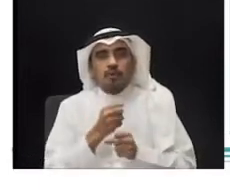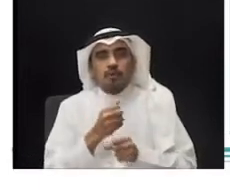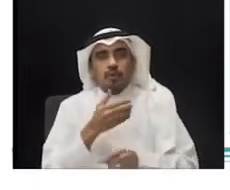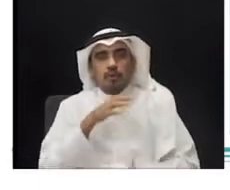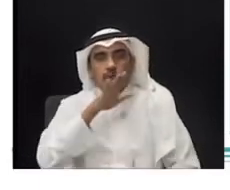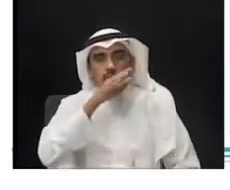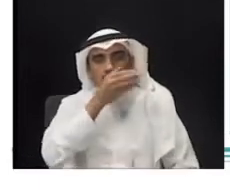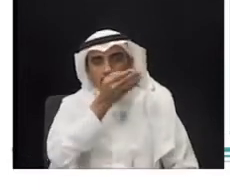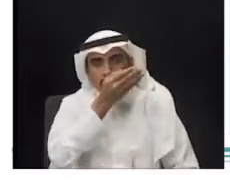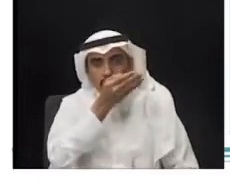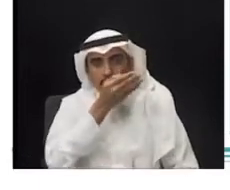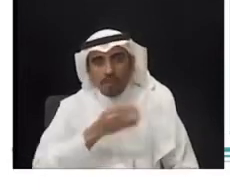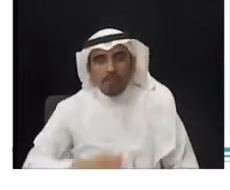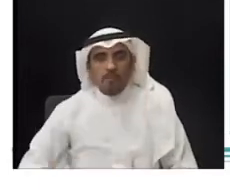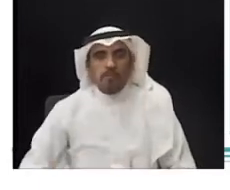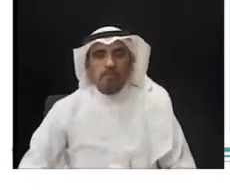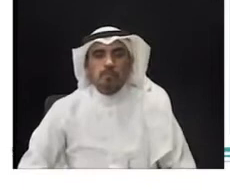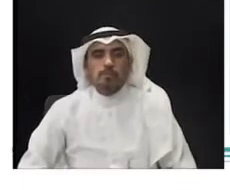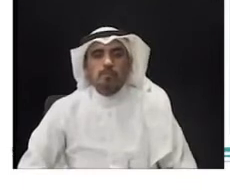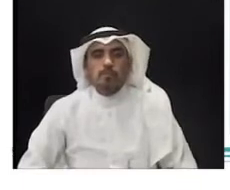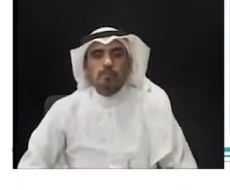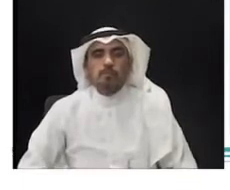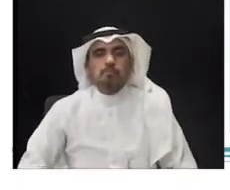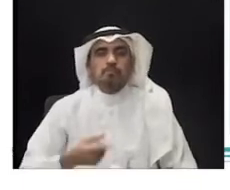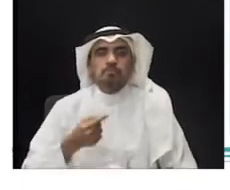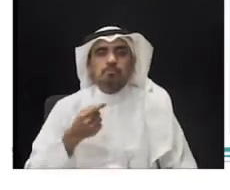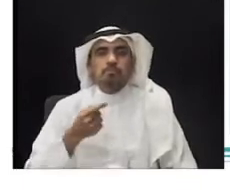أن تسهم بها في المحافظة على الماء؟